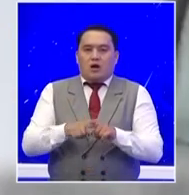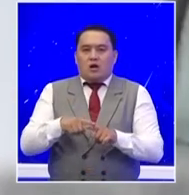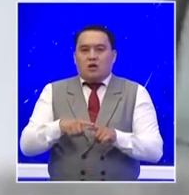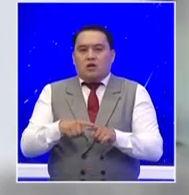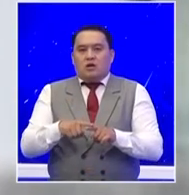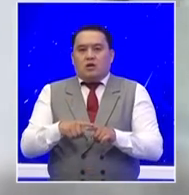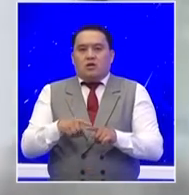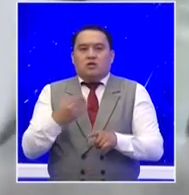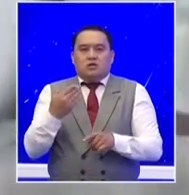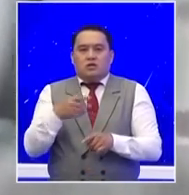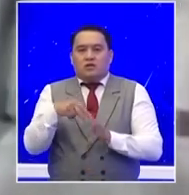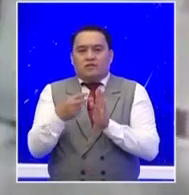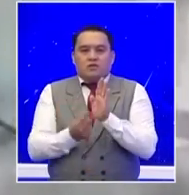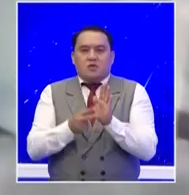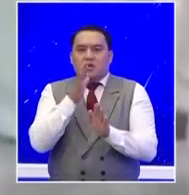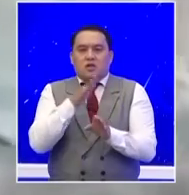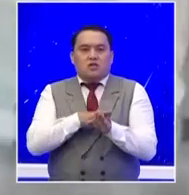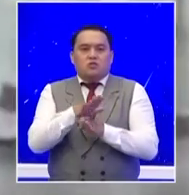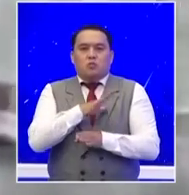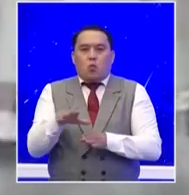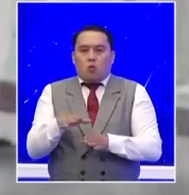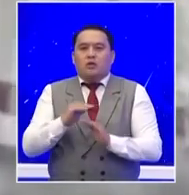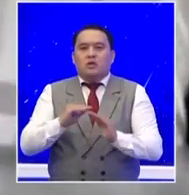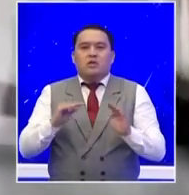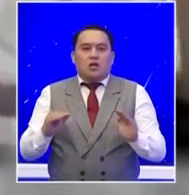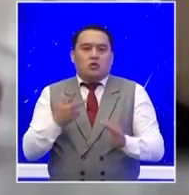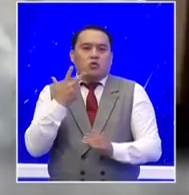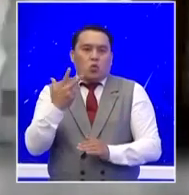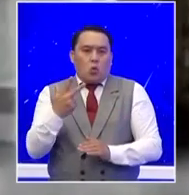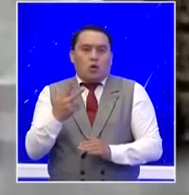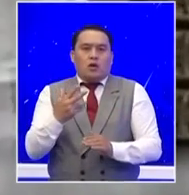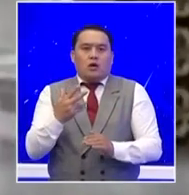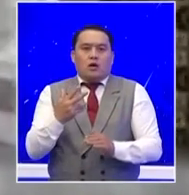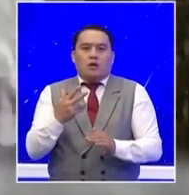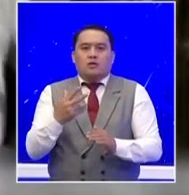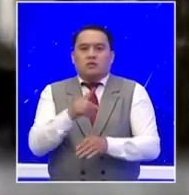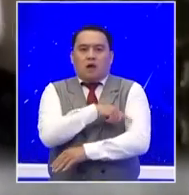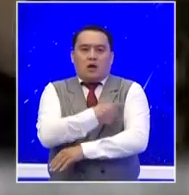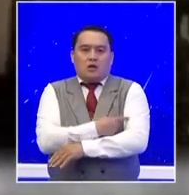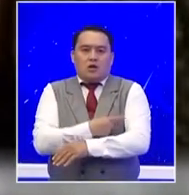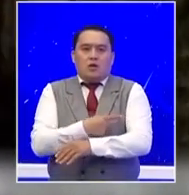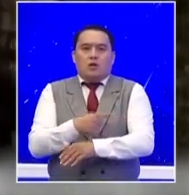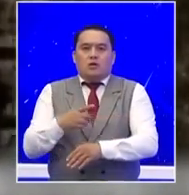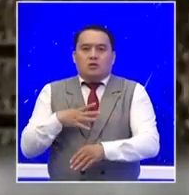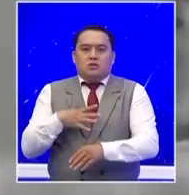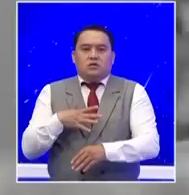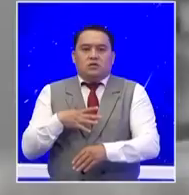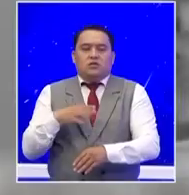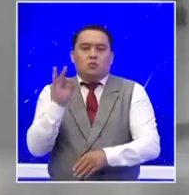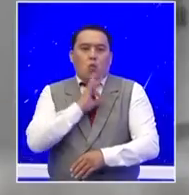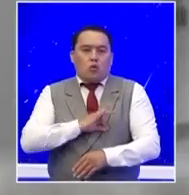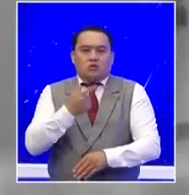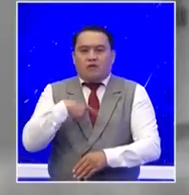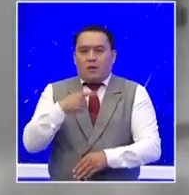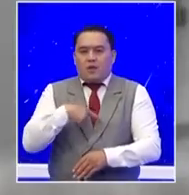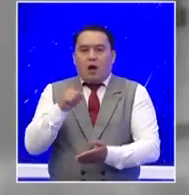на иждивении несовершеннолетних детей. Напомним, в прошлом году 3 палатных санитаров медучреждения злоупотребляли